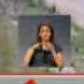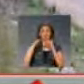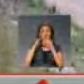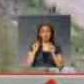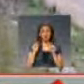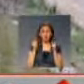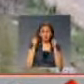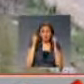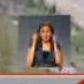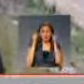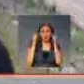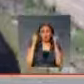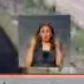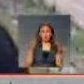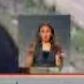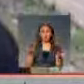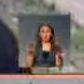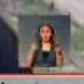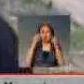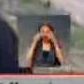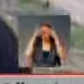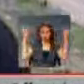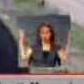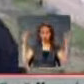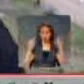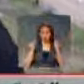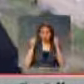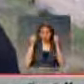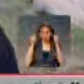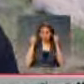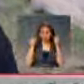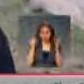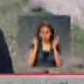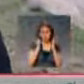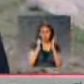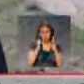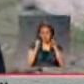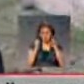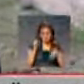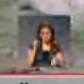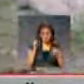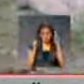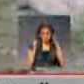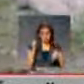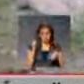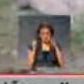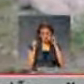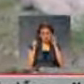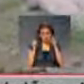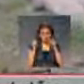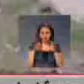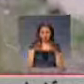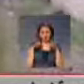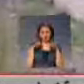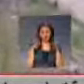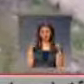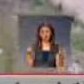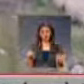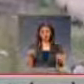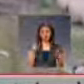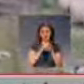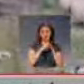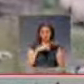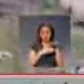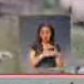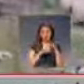والكهرباء اللي يعني كابل الكهرباء يبقى قريب من الميه، والست تبقى قافله على بيتها